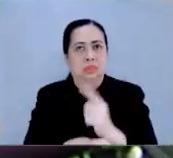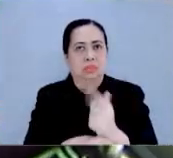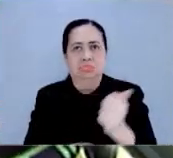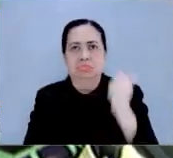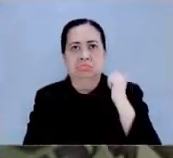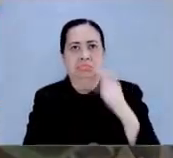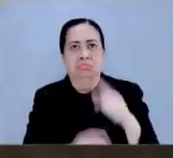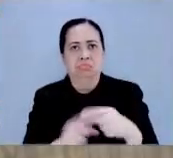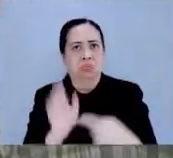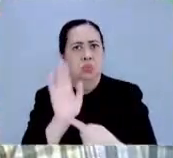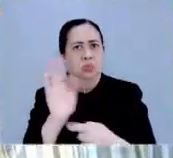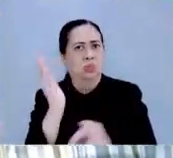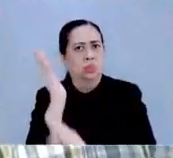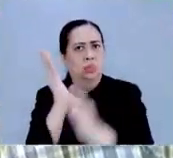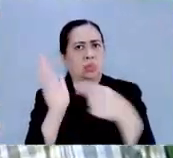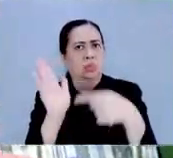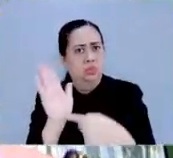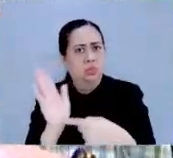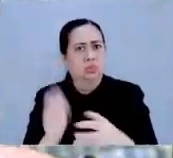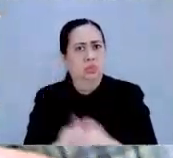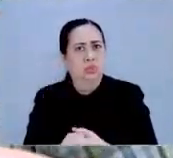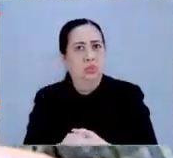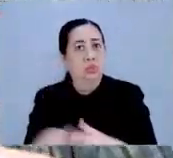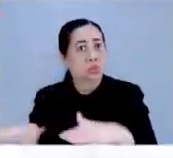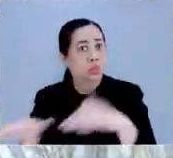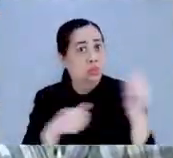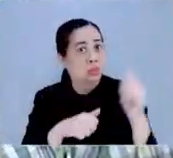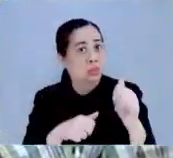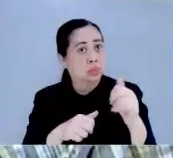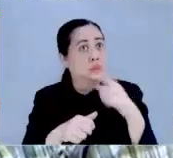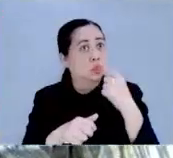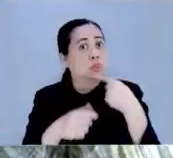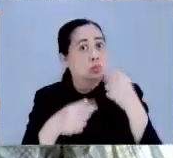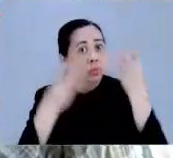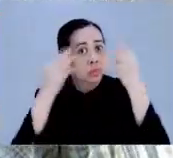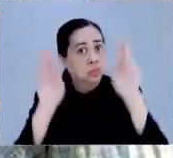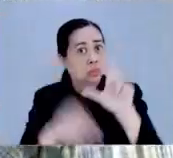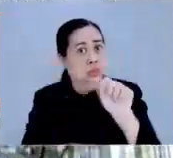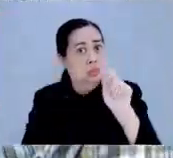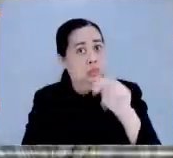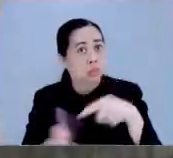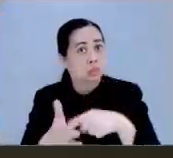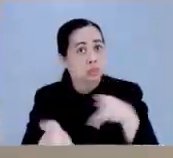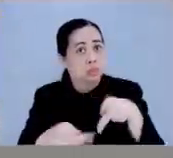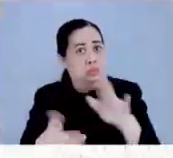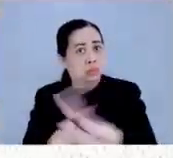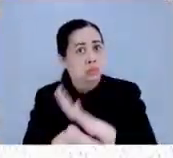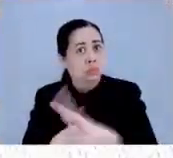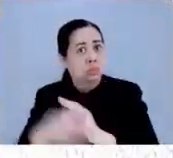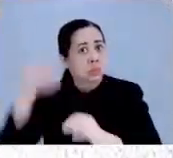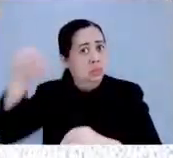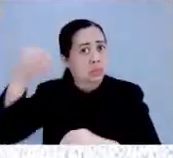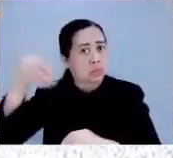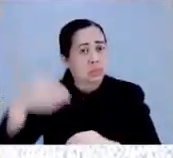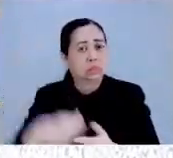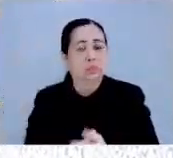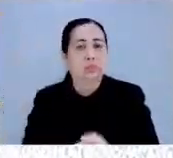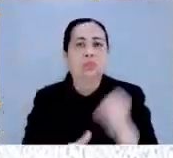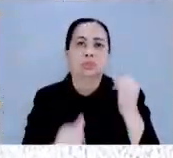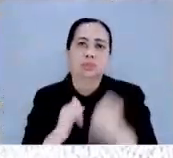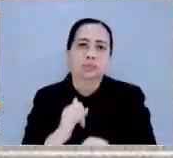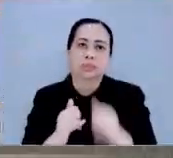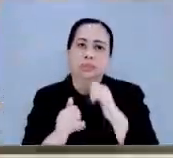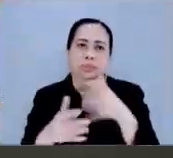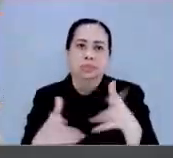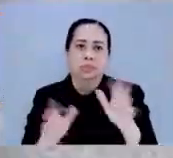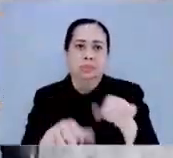pa ng prangkisa. Bayaris kami, kung si Mayor Lani. Itong prangkisa, permit na rin ito. Sa huli, hindi rin napaalis ang